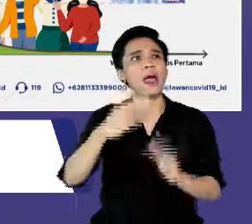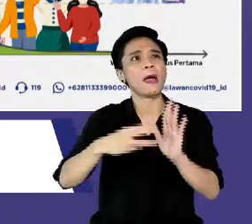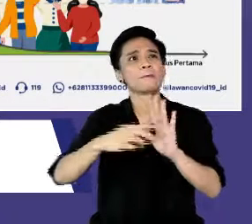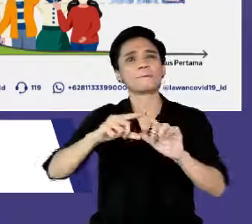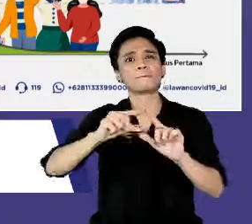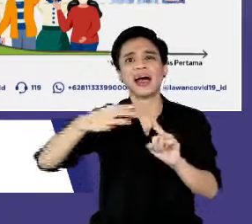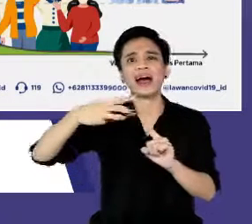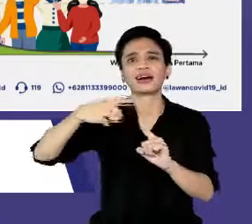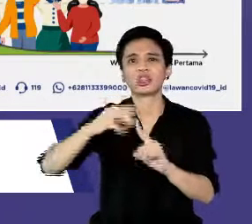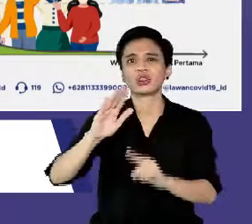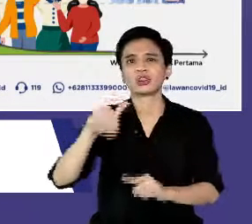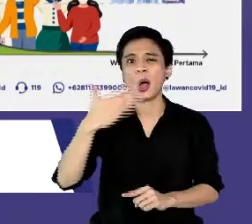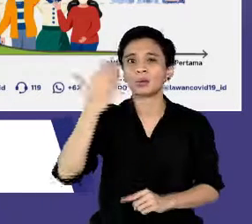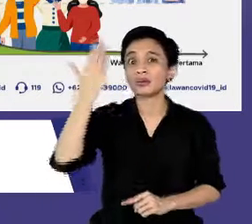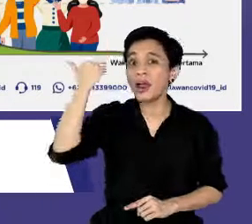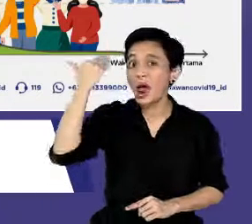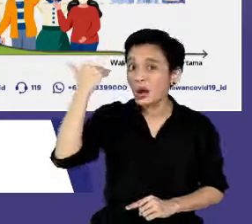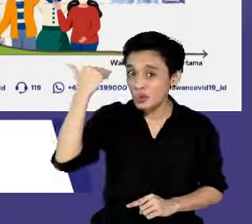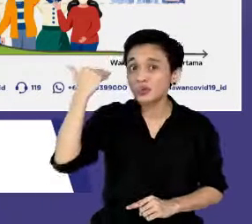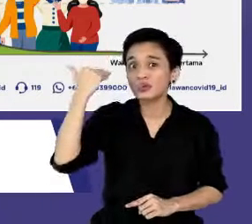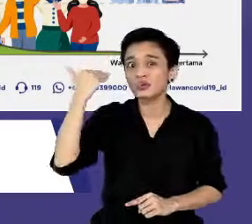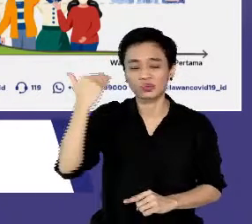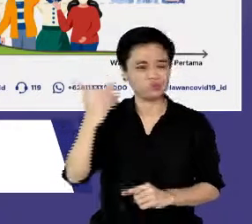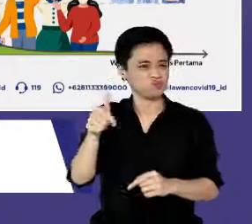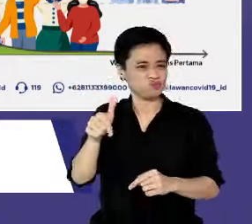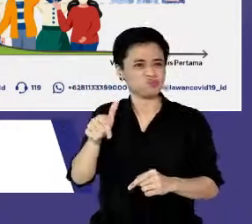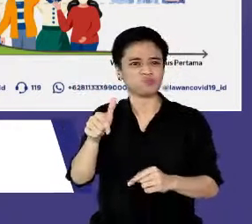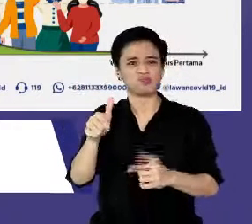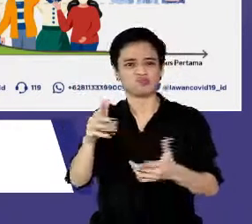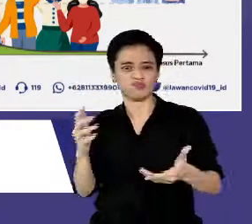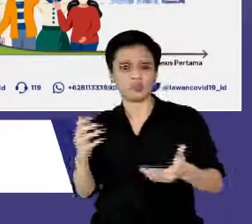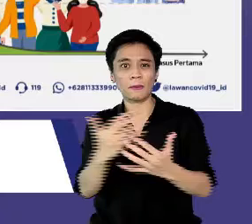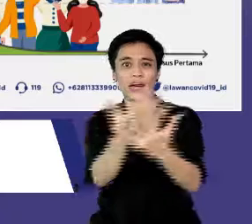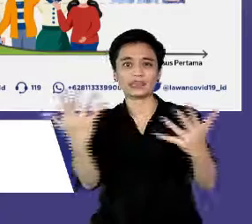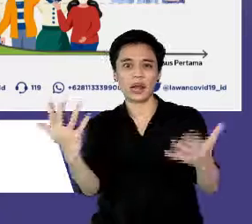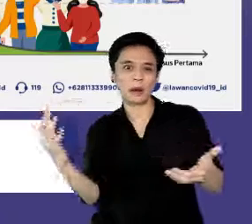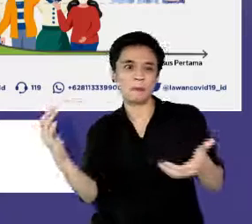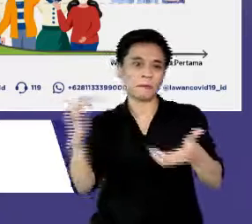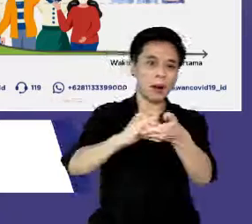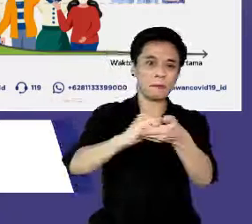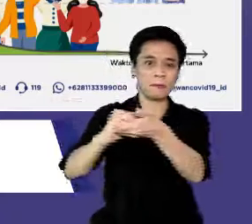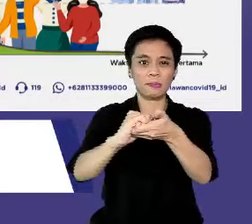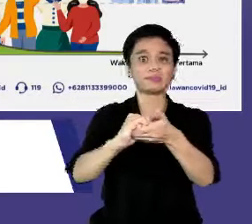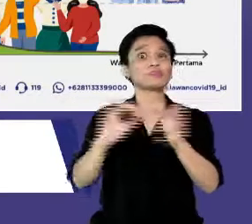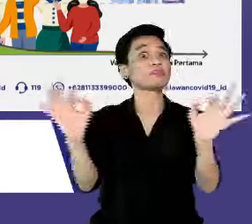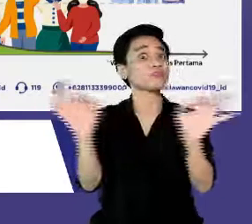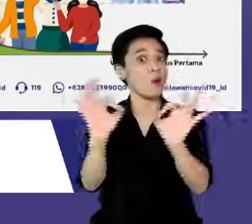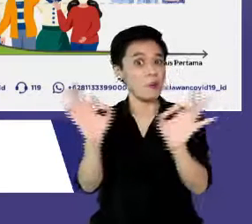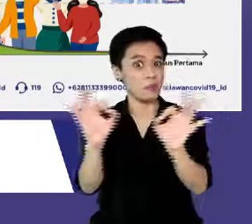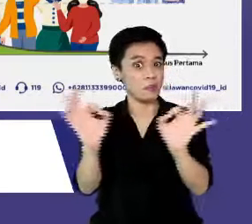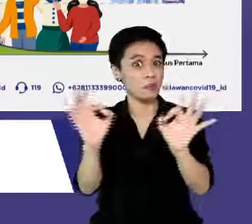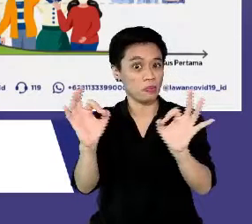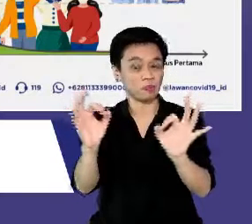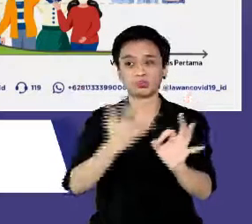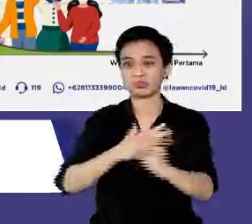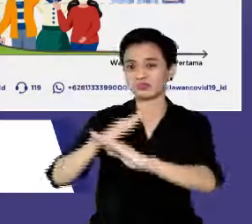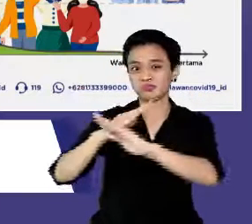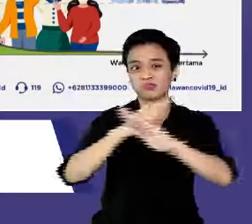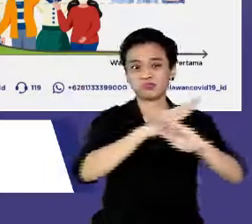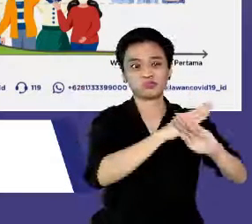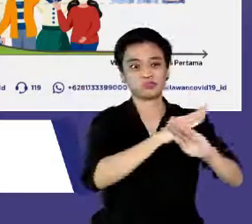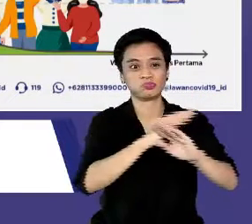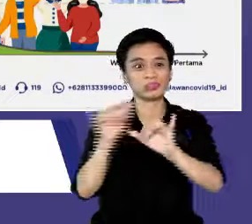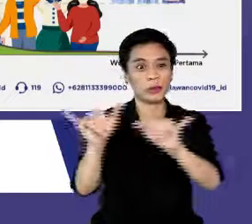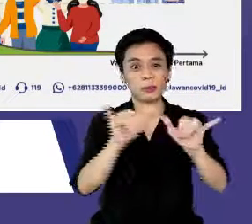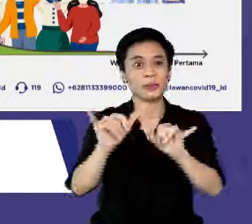2020 lalu dimulai dari belum terbentuknya kekompakan masyarakat dalam menjalankan upaya pencegahan coffee